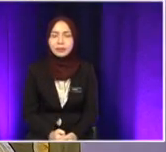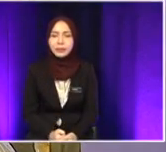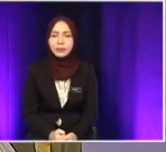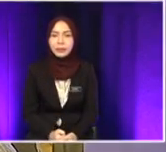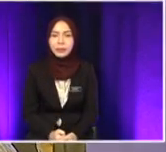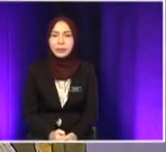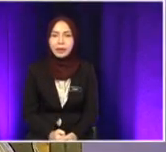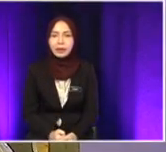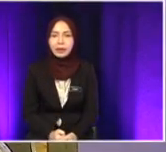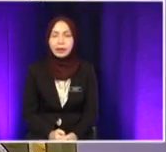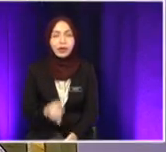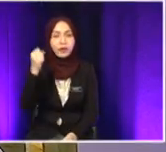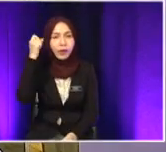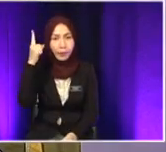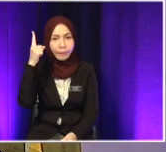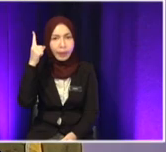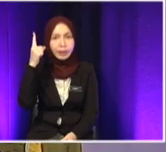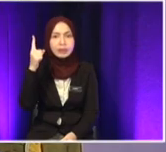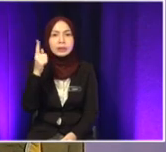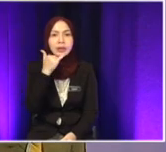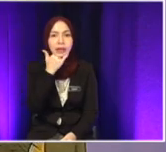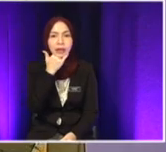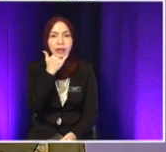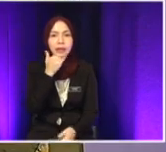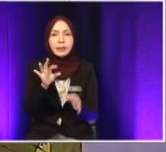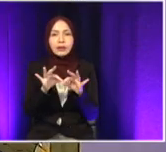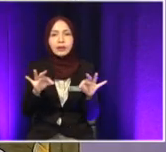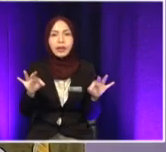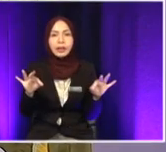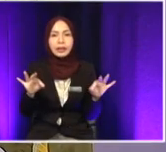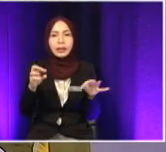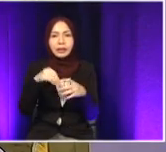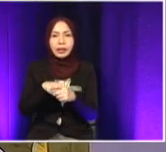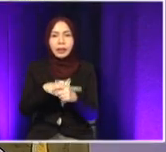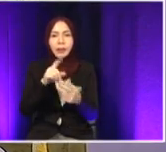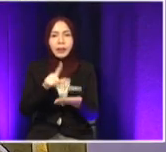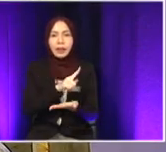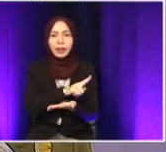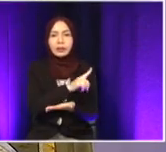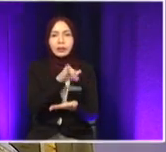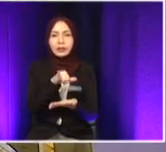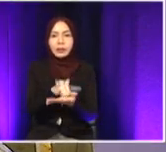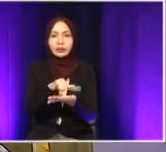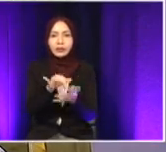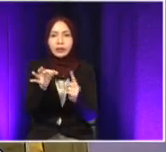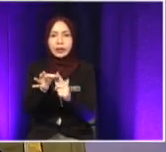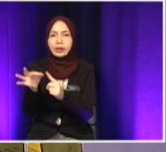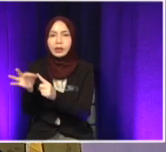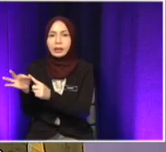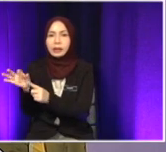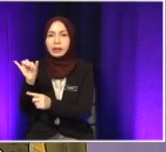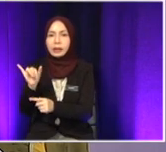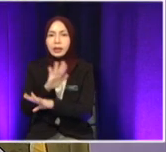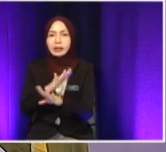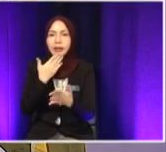hari ini lagu hafal lagu Awak tahu kau awak nyanyiin lagu apa tak tahu bila sendiri tengok seni